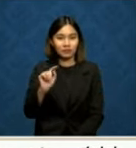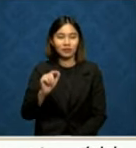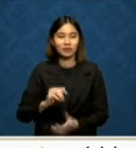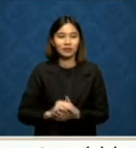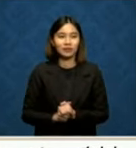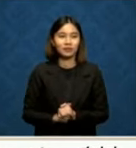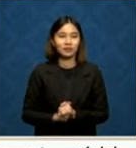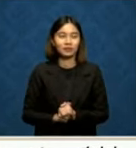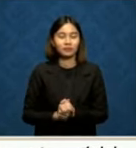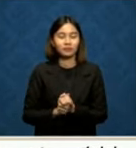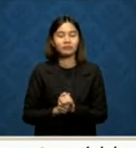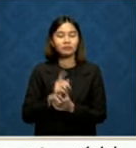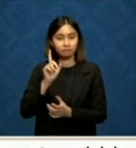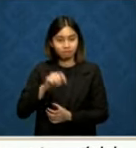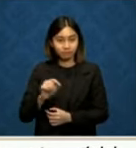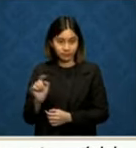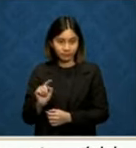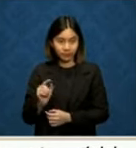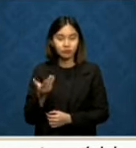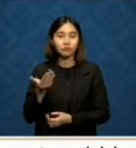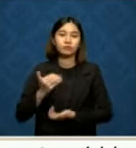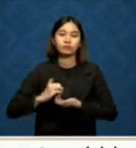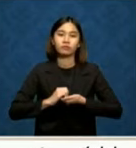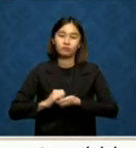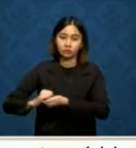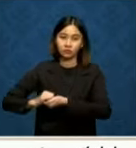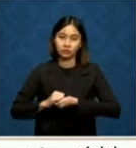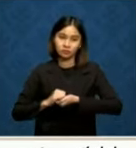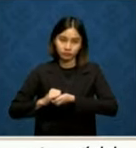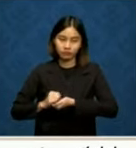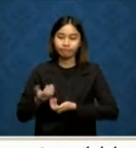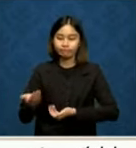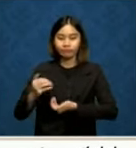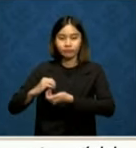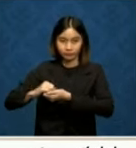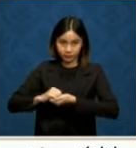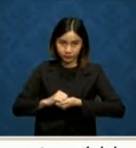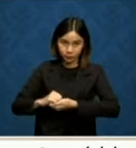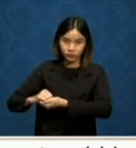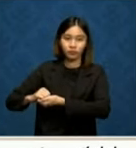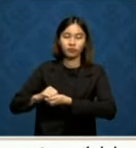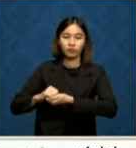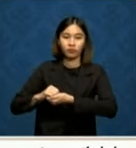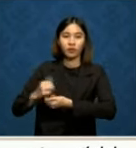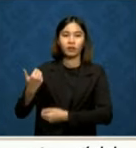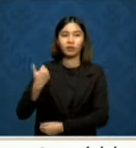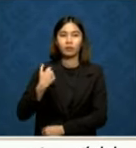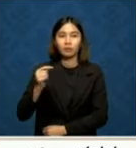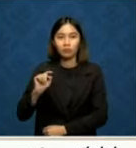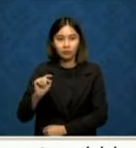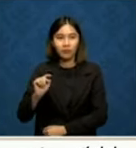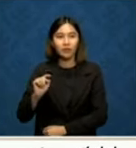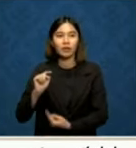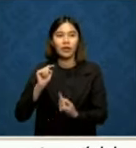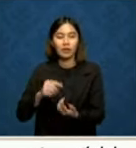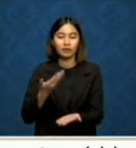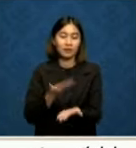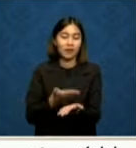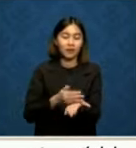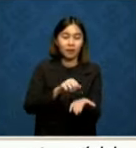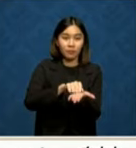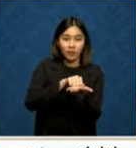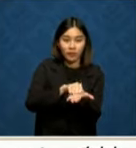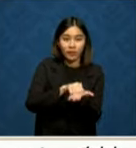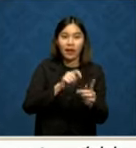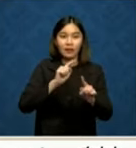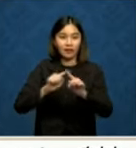กคงต้องขอความรวมมือ จากท่านสอสอด้วยนะคะไม่วาจะเรื่องค่าบริการซึขน